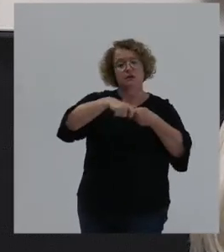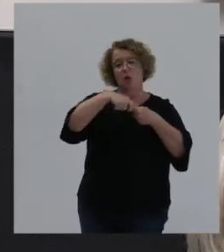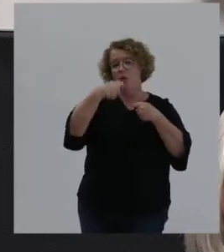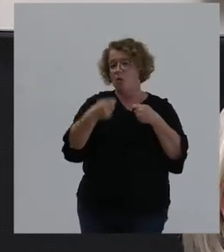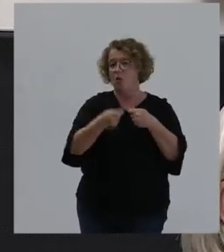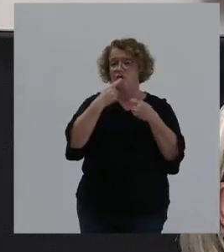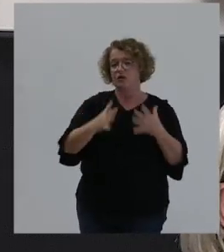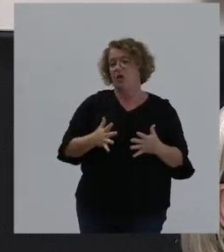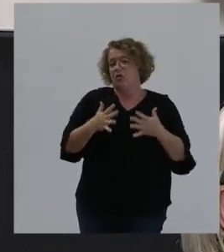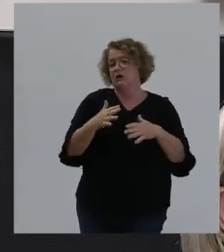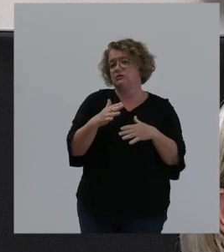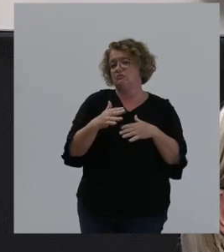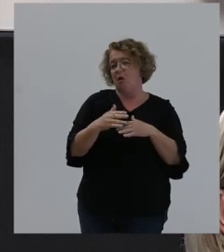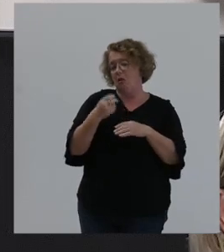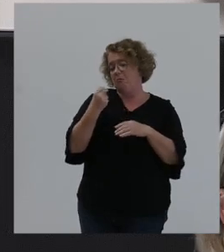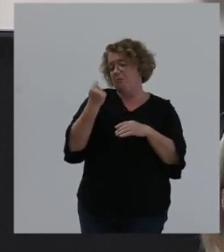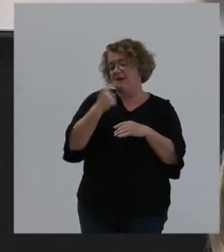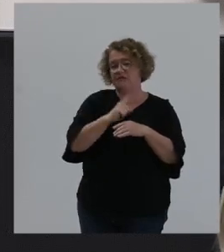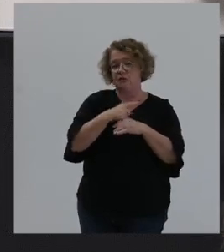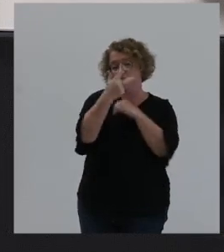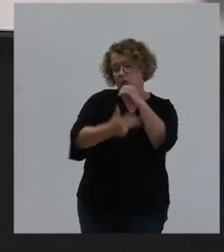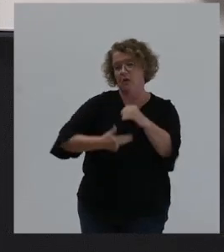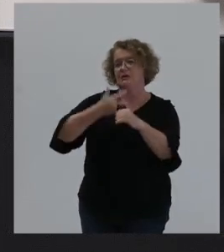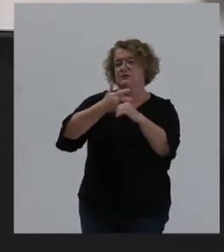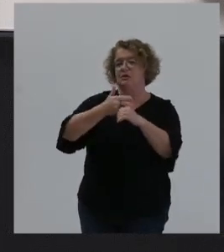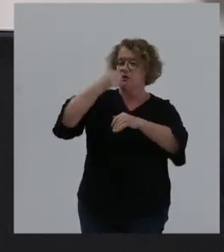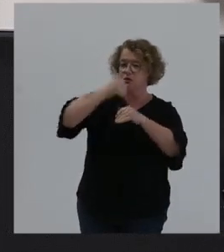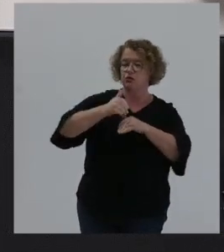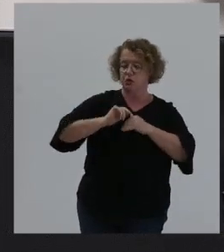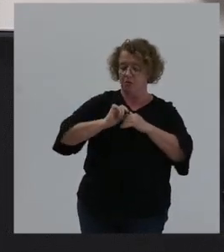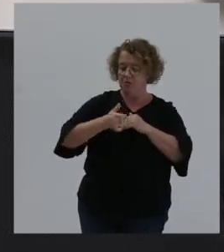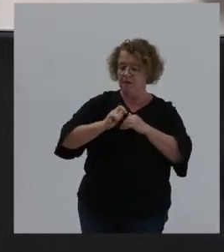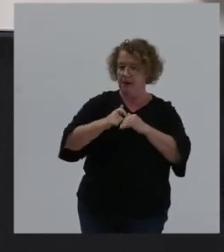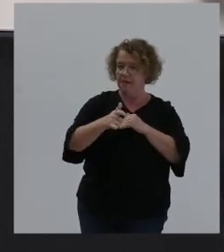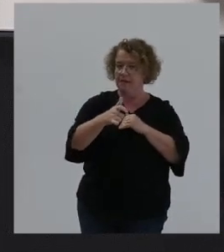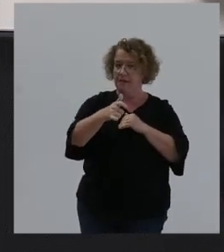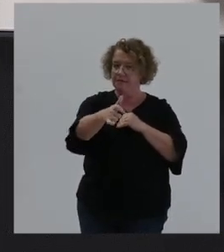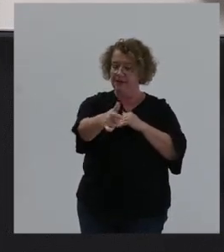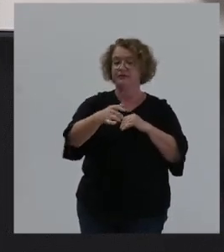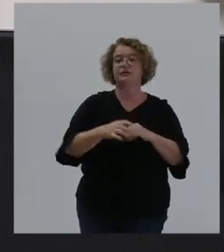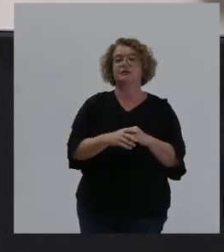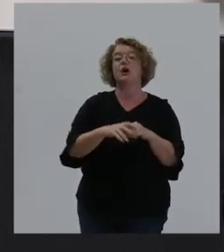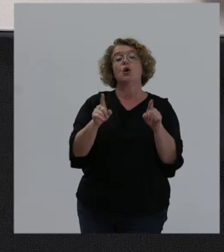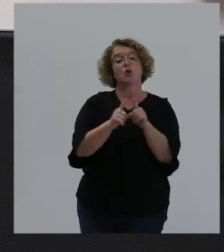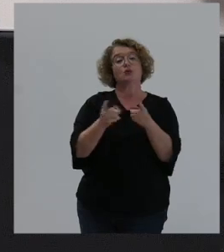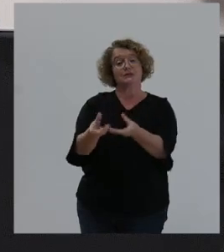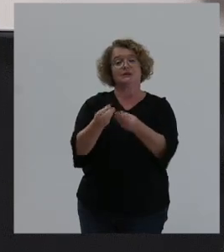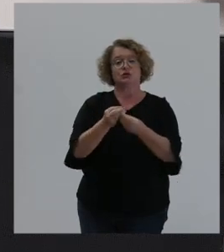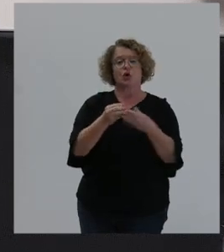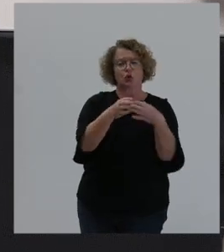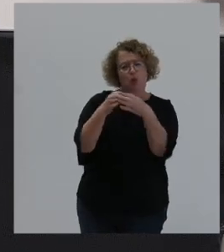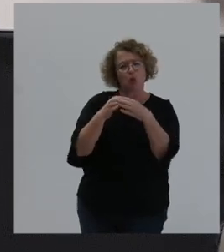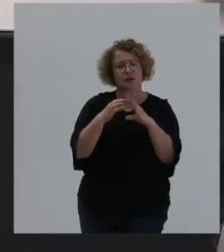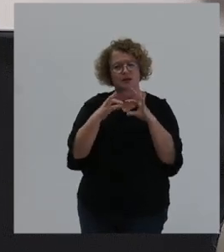sur 3 ans à construire ces différentes étapes, mais qui seront, je pense, un moyen également de ressouder notre collectif autour